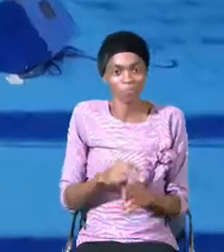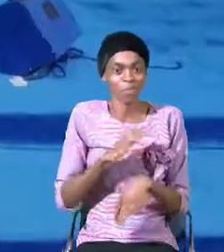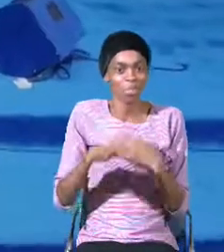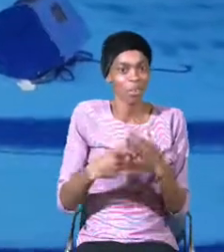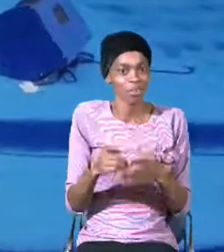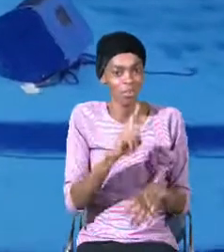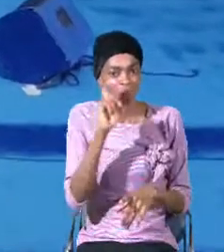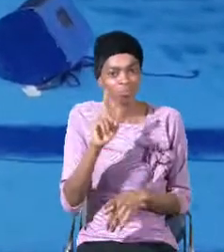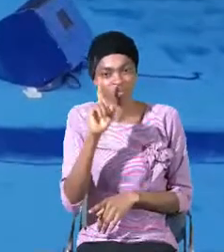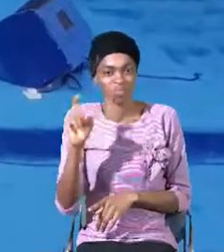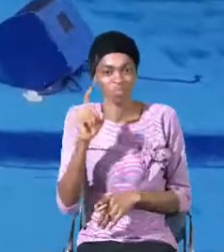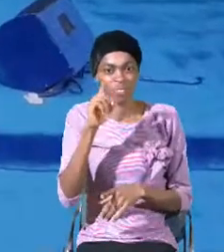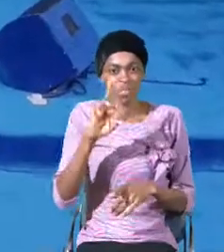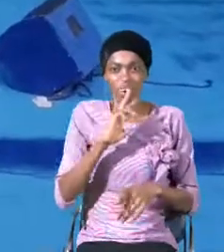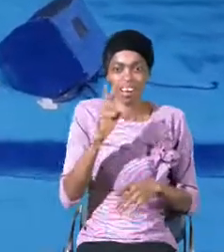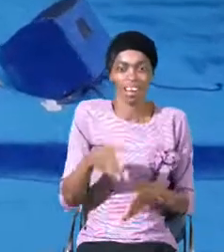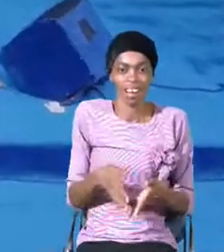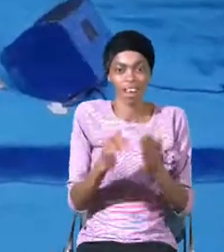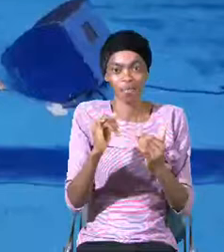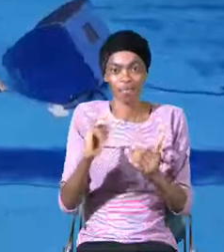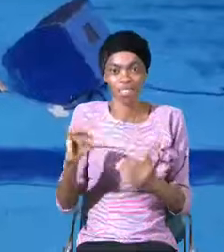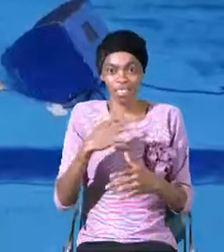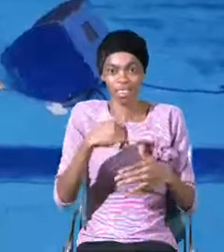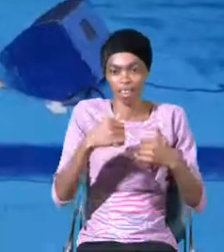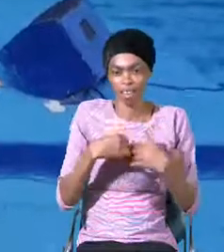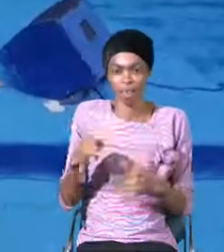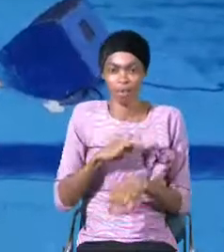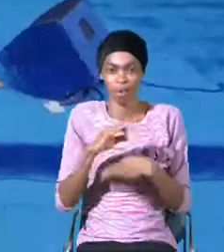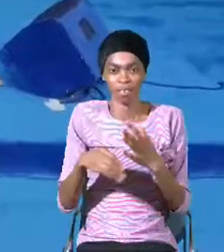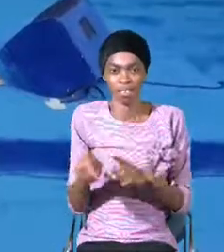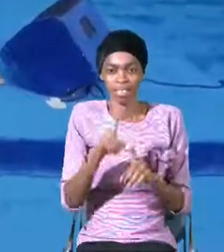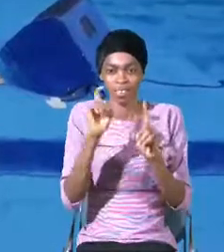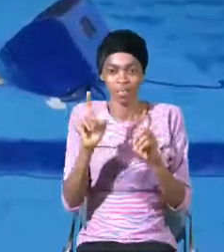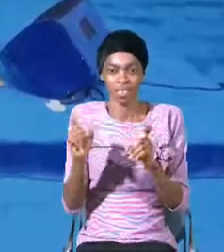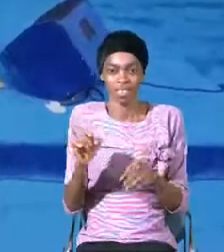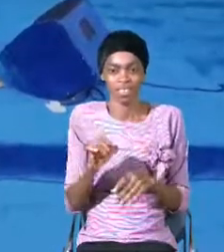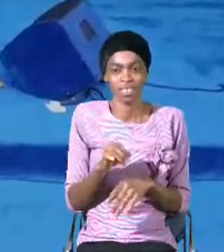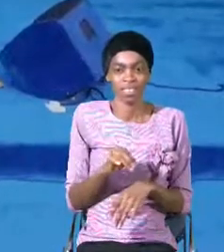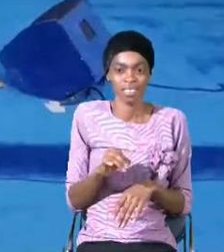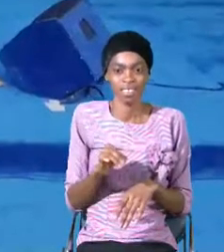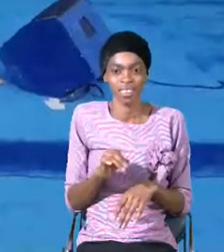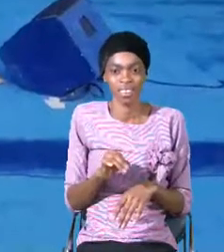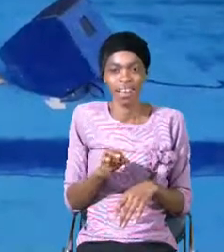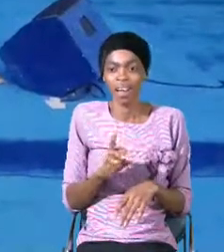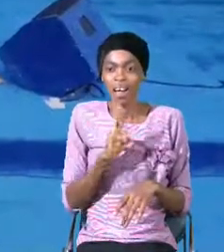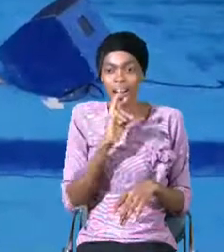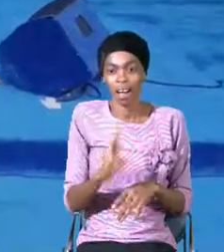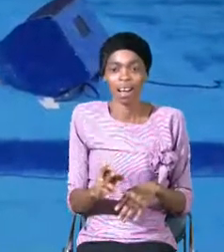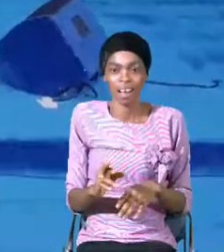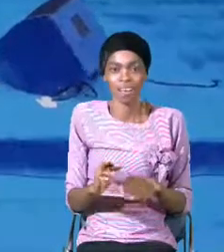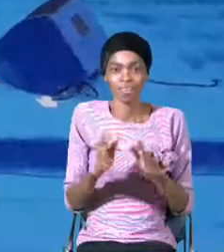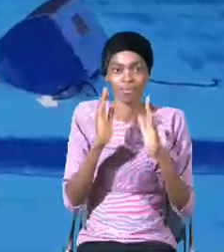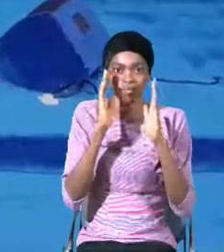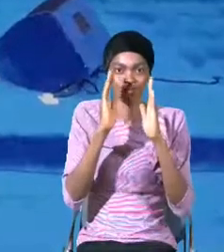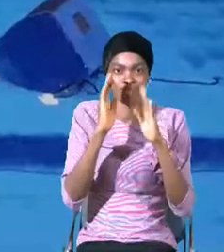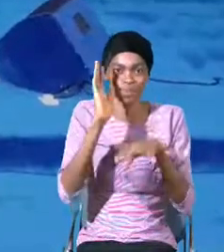Toutes les questions que vous avez, toutes les questions que vous posez, toutes ces questions sont basées sur